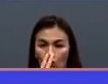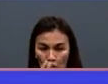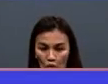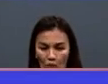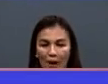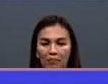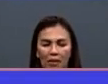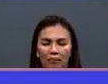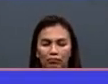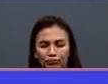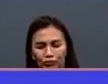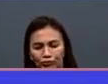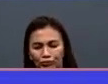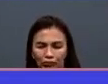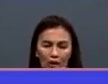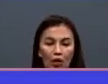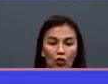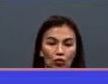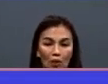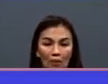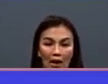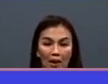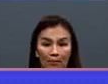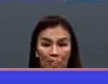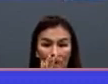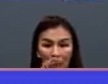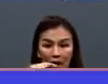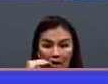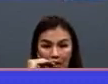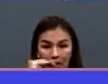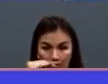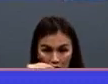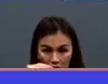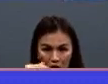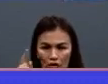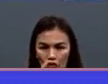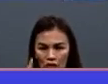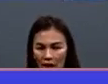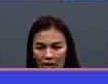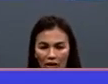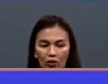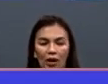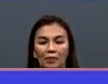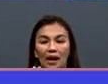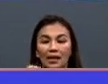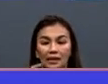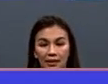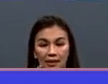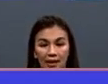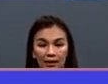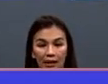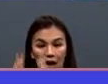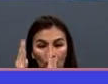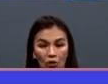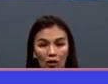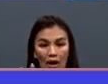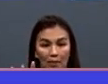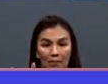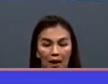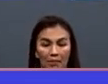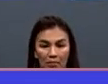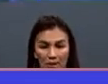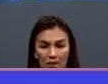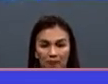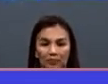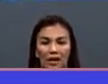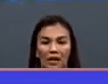อุตสาหกรรมอนาคตนะคะพร้อมด้วยกับเอ่อคุณสุภมาศอิสระภักดีค่ะรัฐมนตรีว่าการกระทรวงอุดมศึกษา